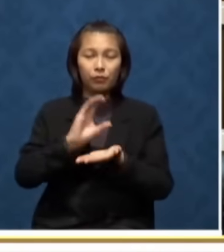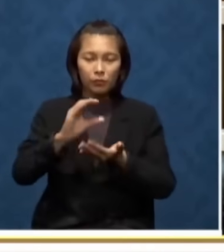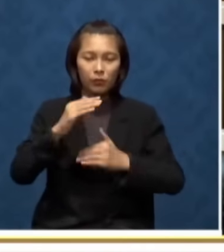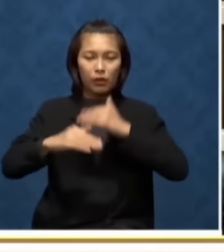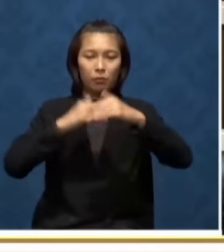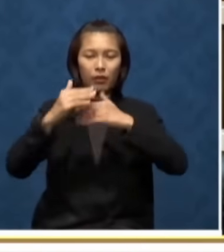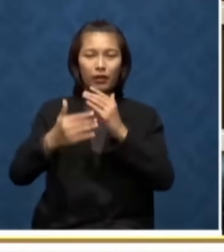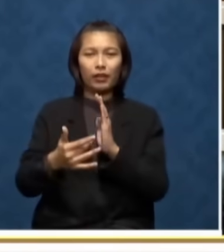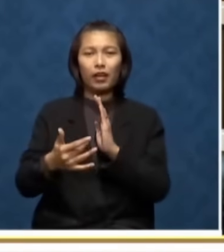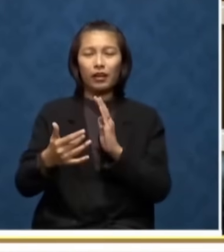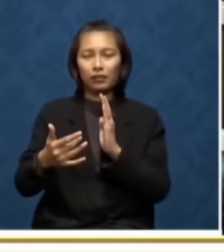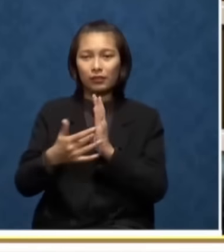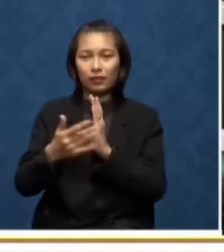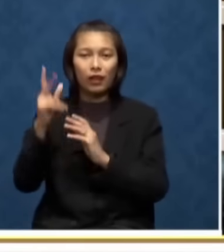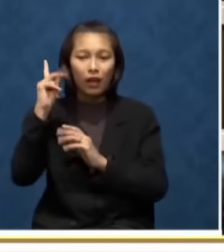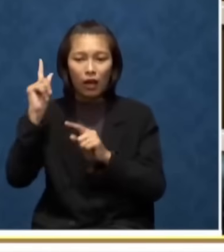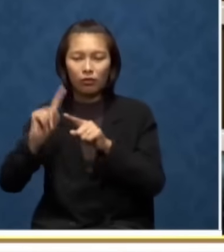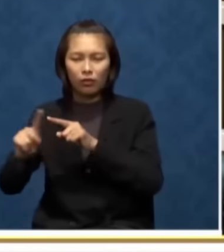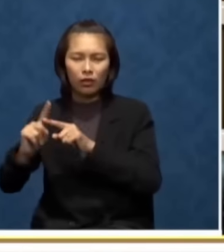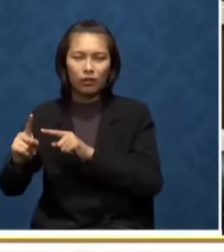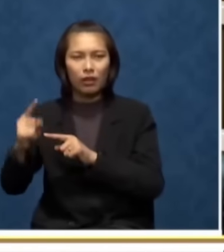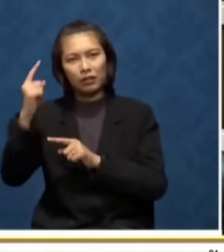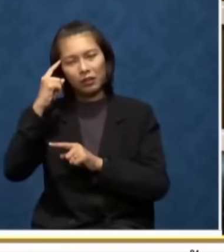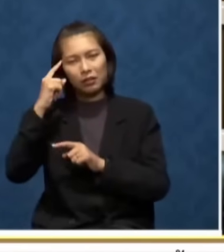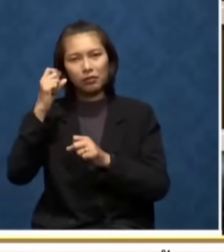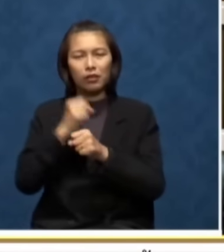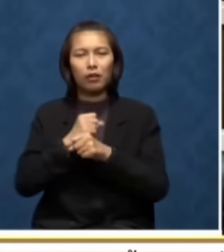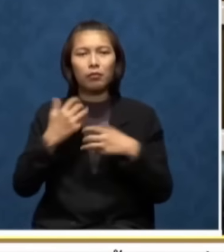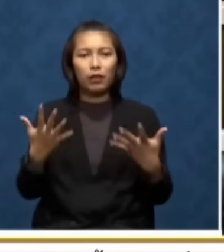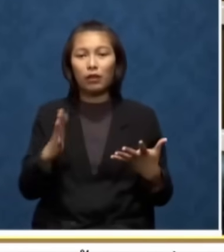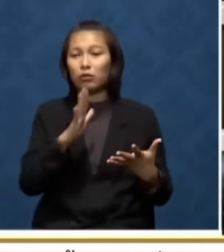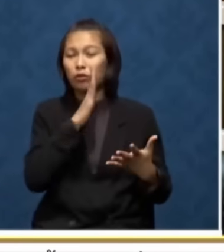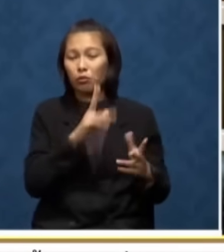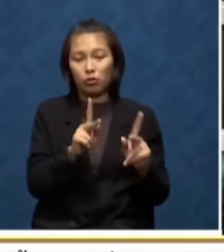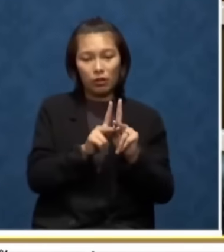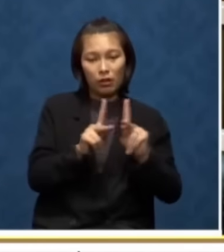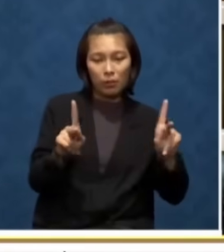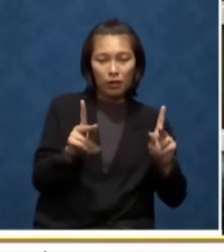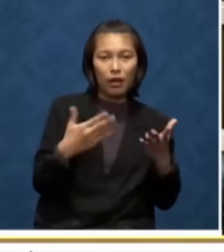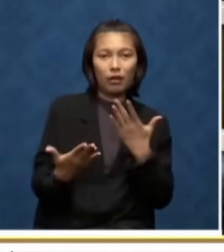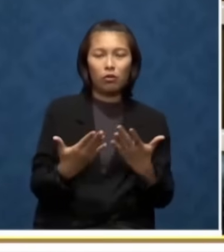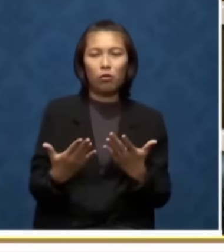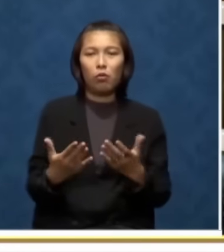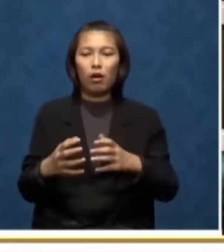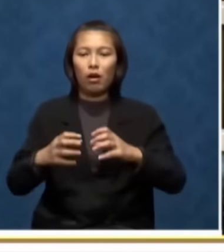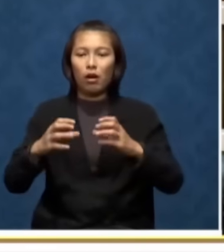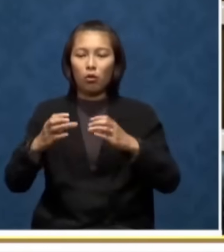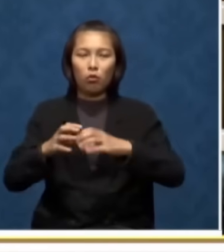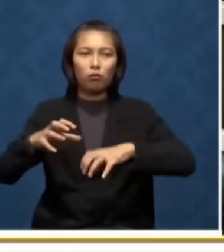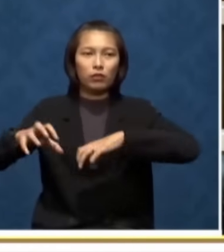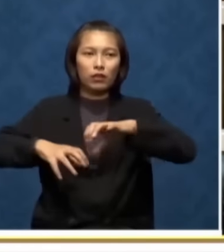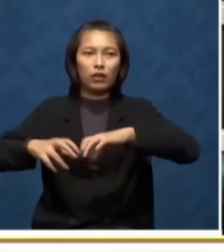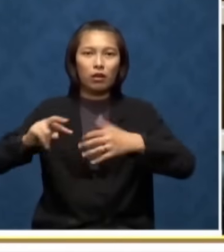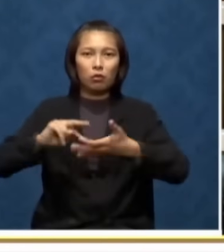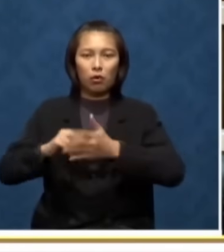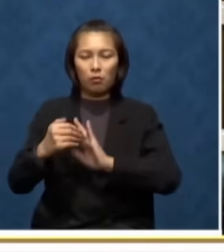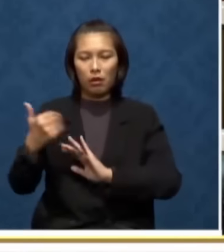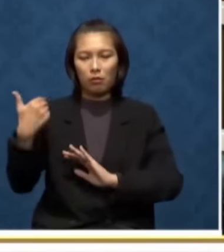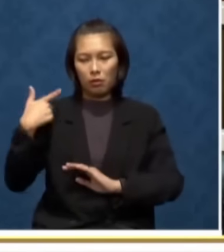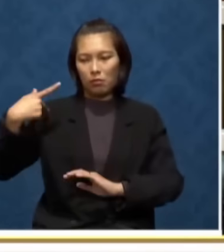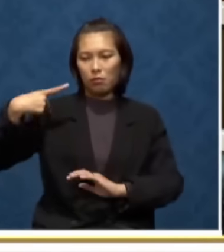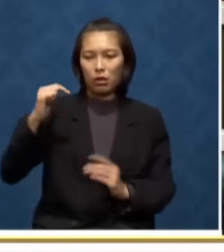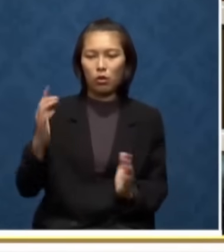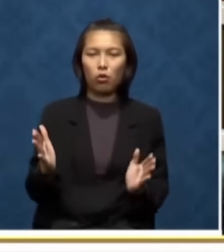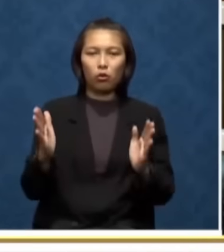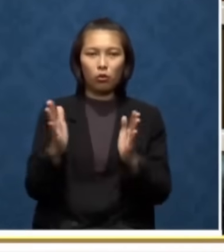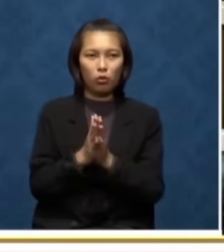จะสร้างสรรค์ได้อย่างไรถ้าคณะกรรมการหรือบอร์ดบริหารเนี่ยเป็นผู้ที่มีส่วนได้ส่วนเสียสามารถ